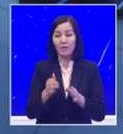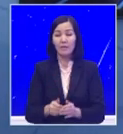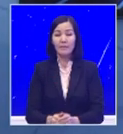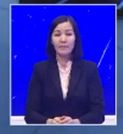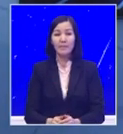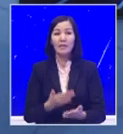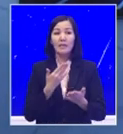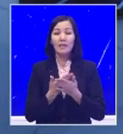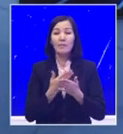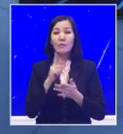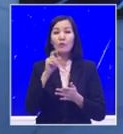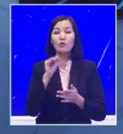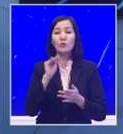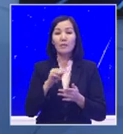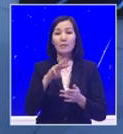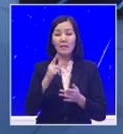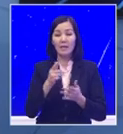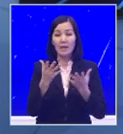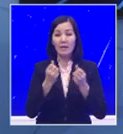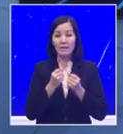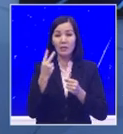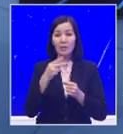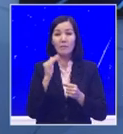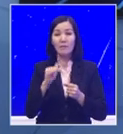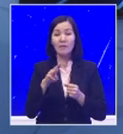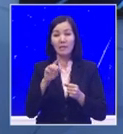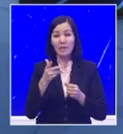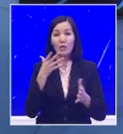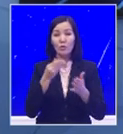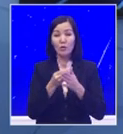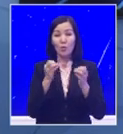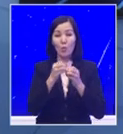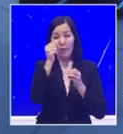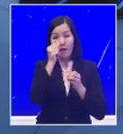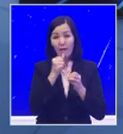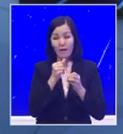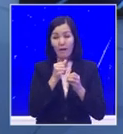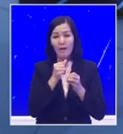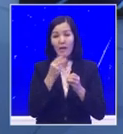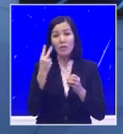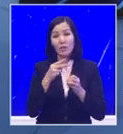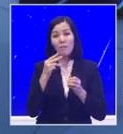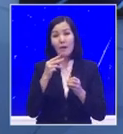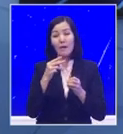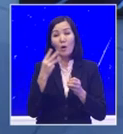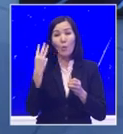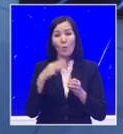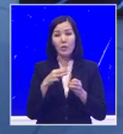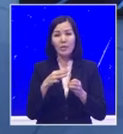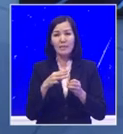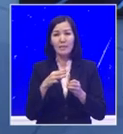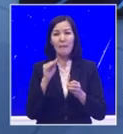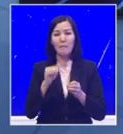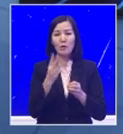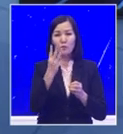Мысалға 100 мың теңге алған жағдайда, ол мысалға 20 мың теңгесін төледі. 10 айға алды, 20 мың теңгесін төледі. 30 мың жаңа